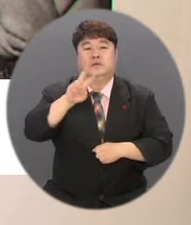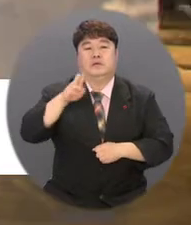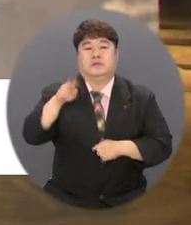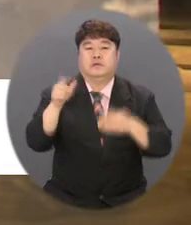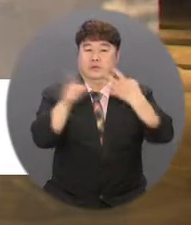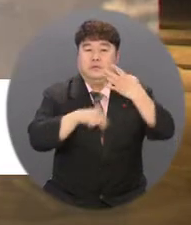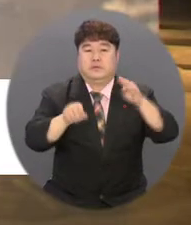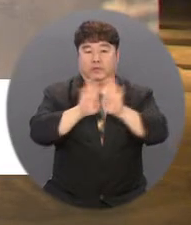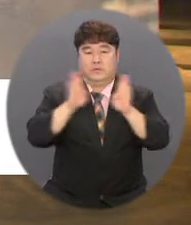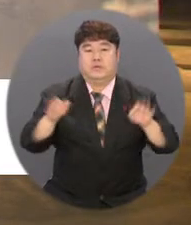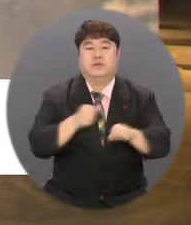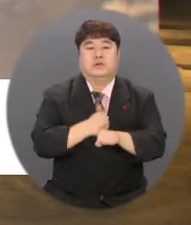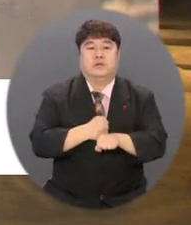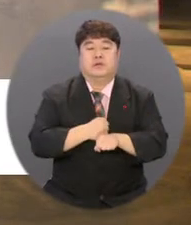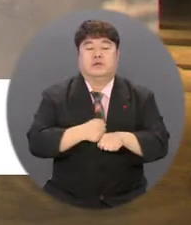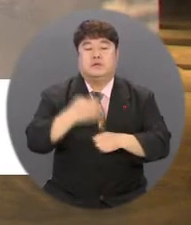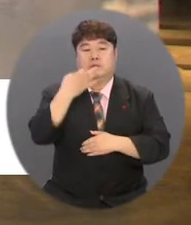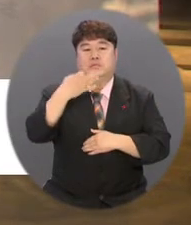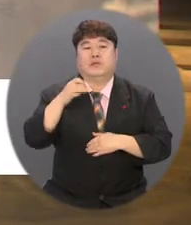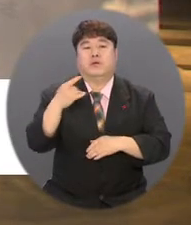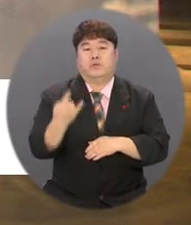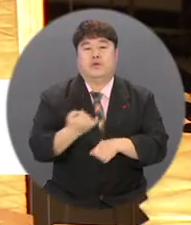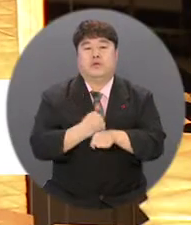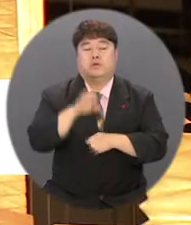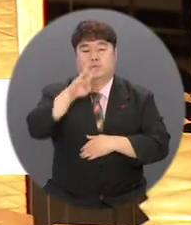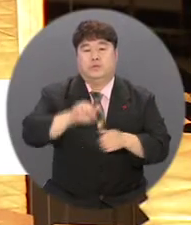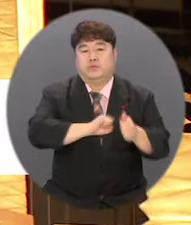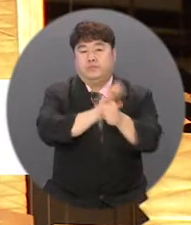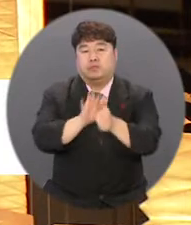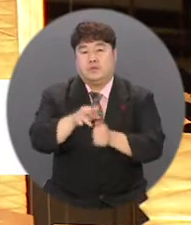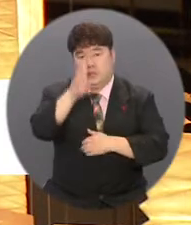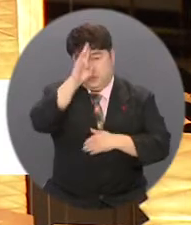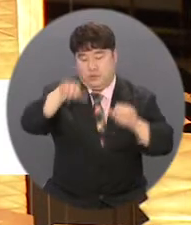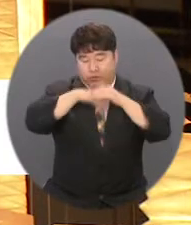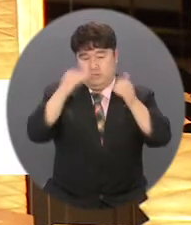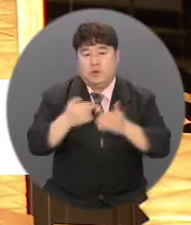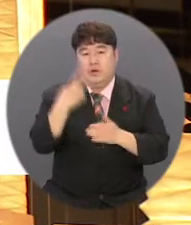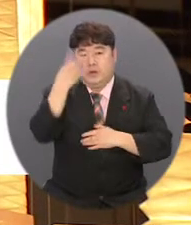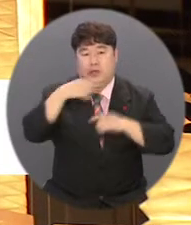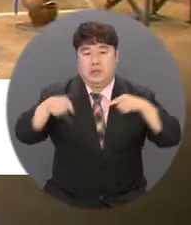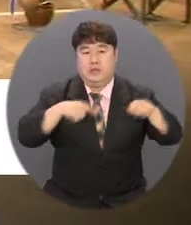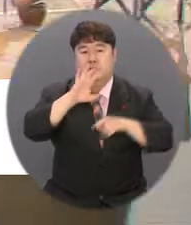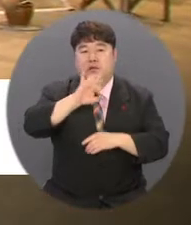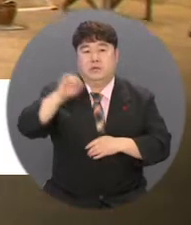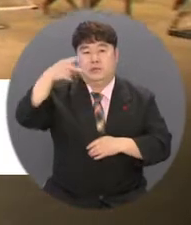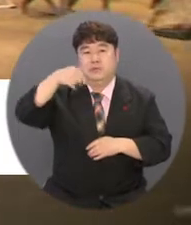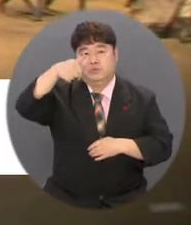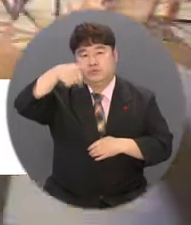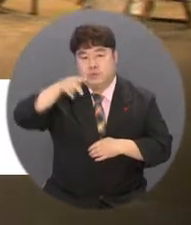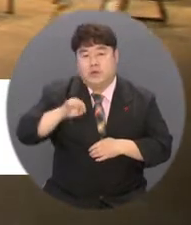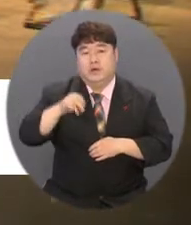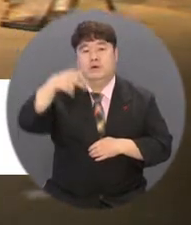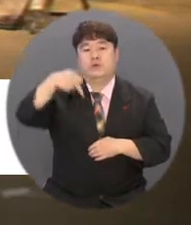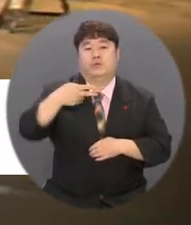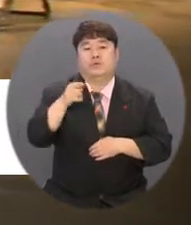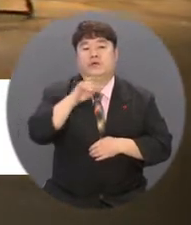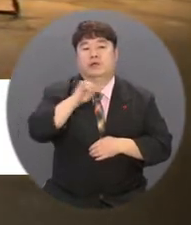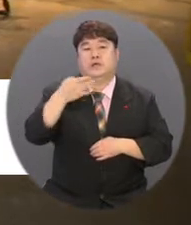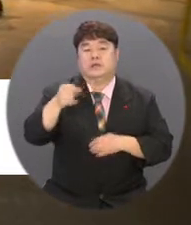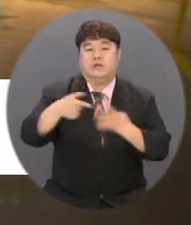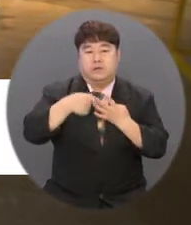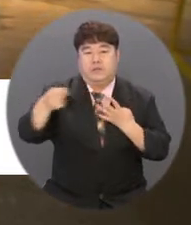4월에 열리는 제14회 광주 비엔날레 예술 총감독으로 이숙경 큐레이터를 선임했다고